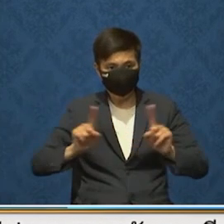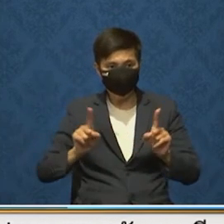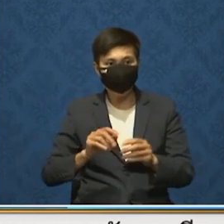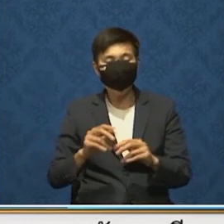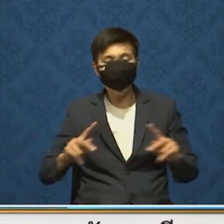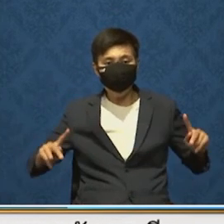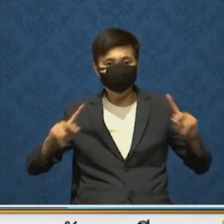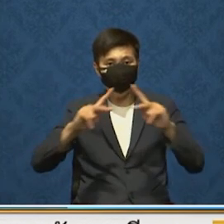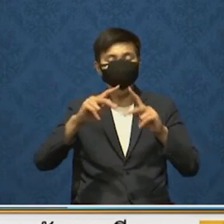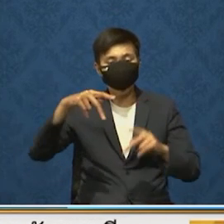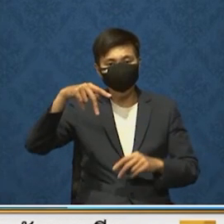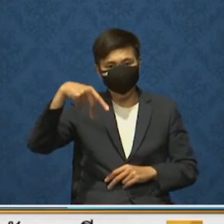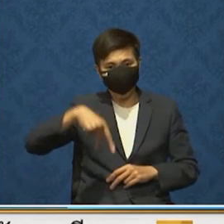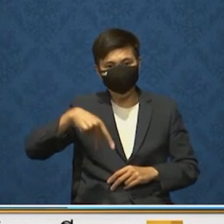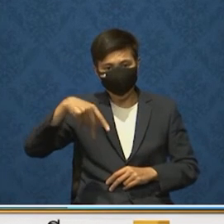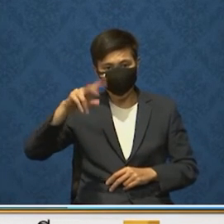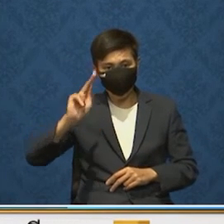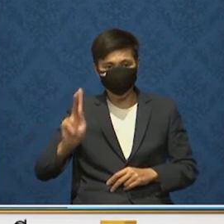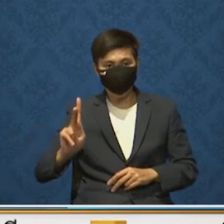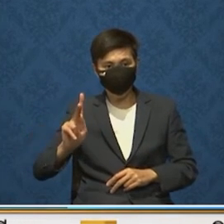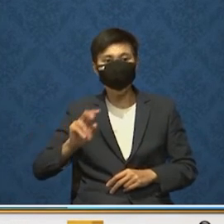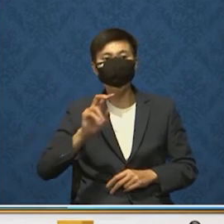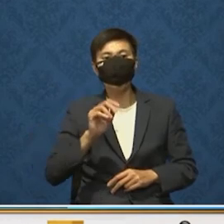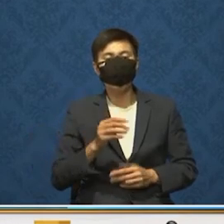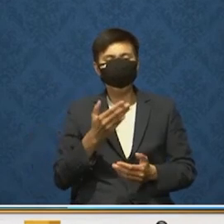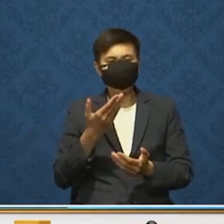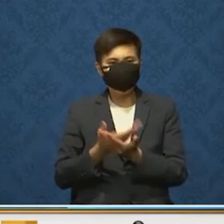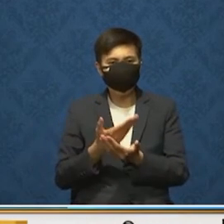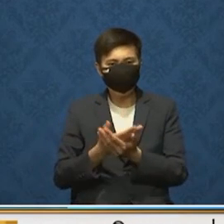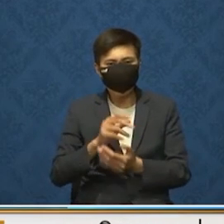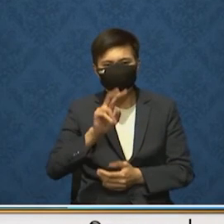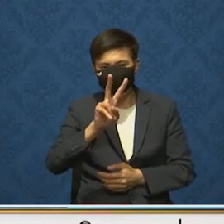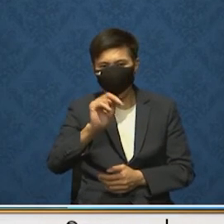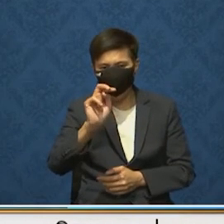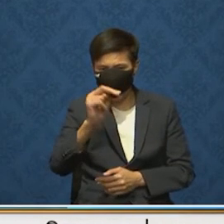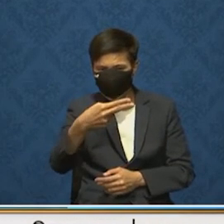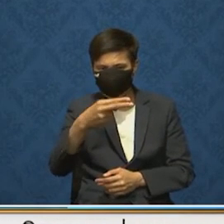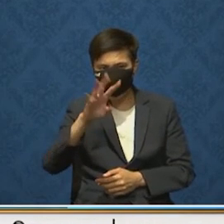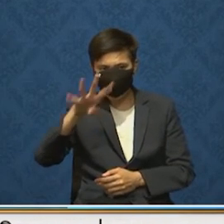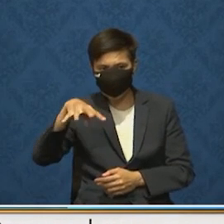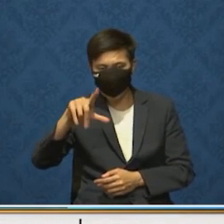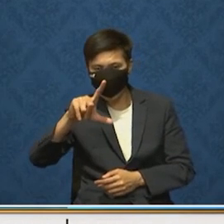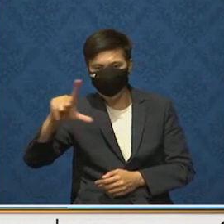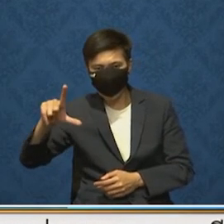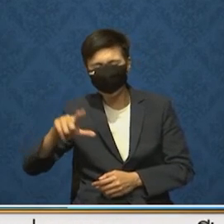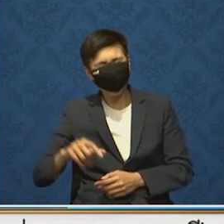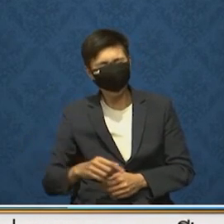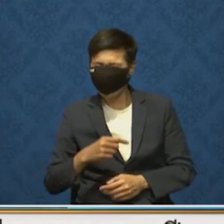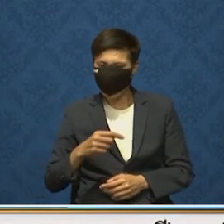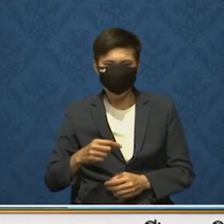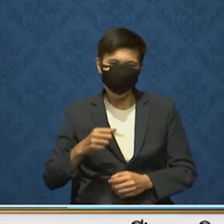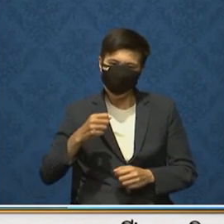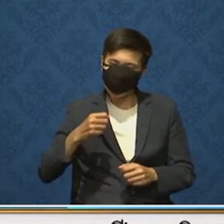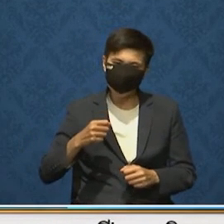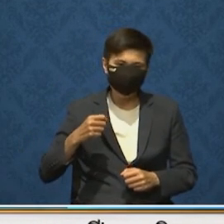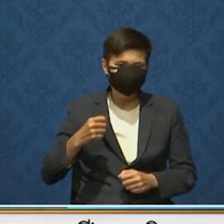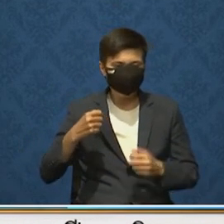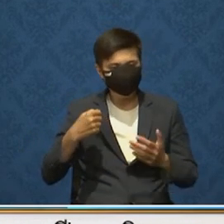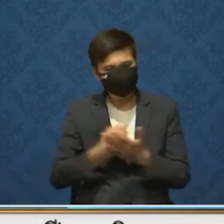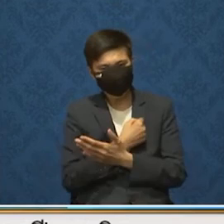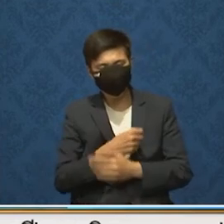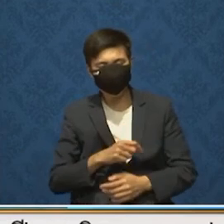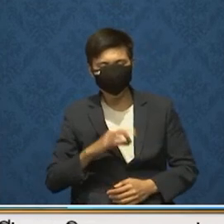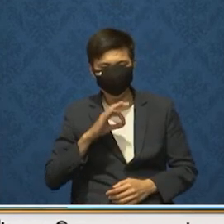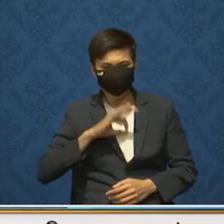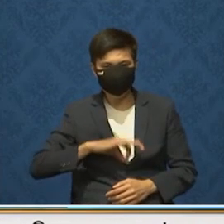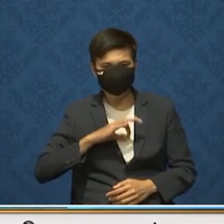ดูแลพี่น้ประชาชน 24,000 ล้านมั่เจ็บใจจๆนะครับไม่น่